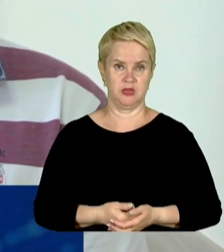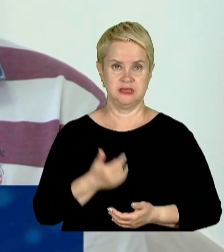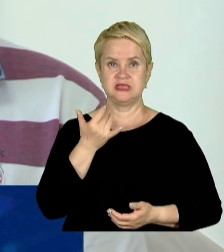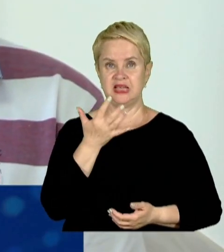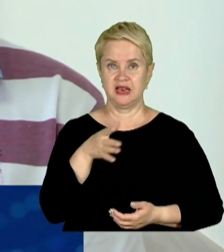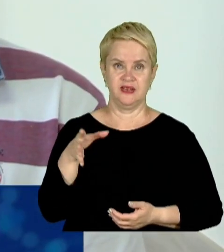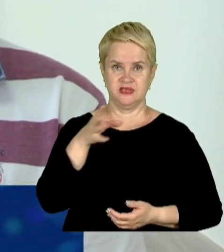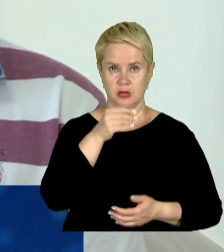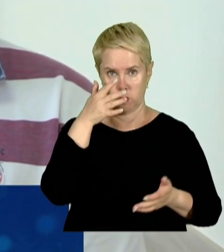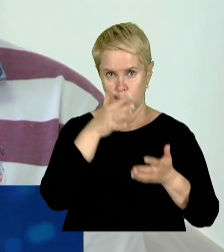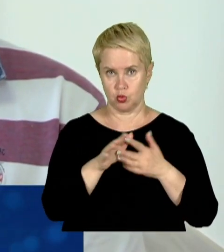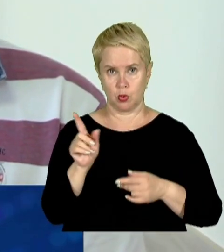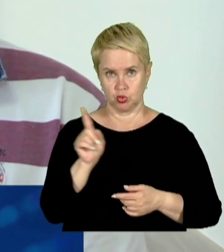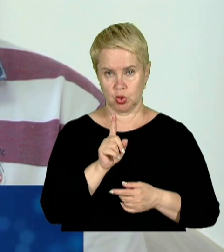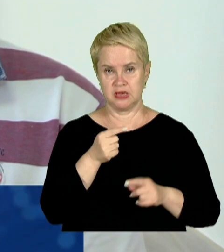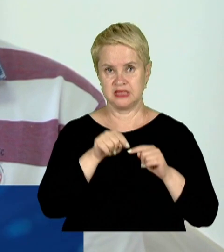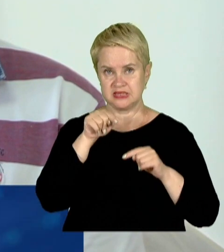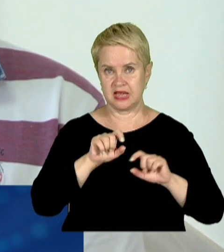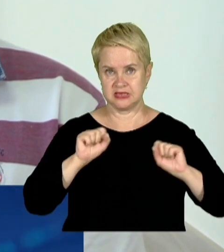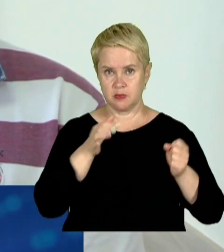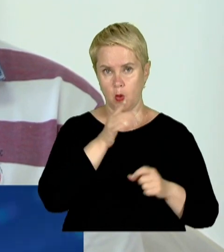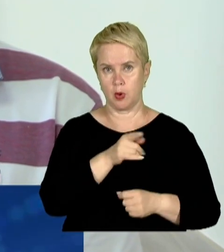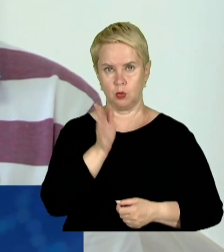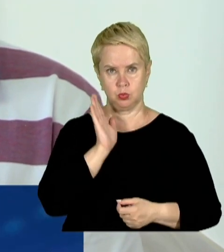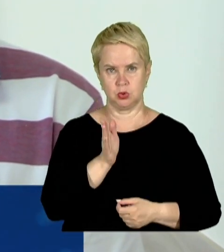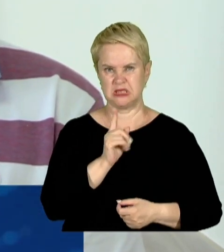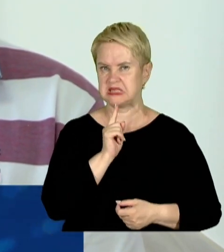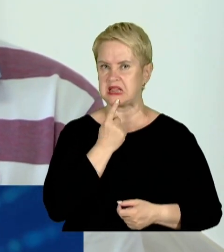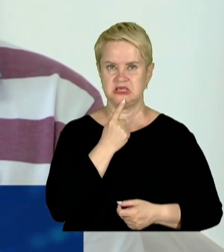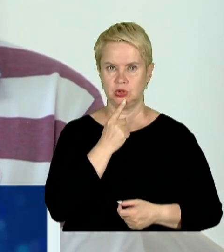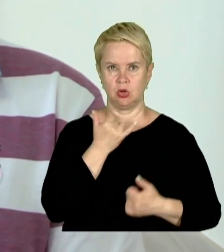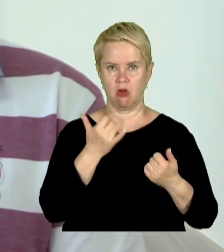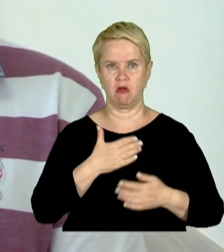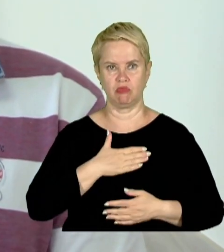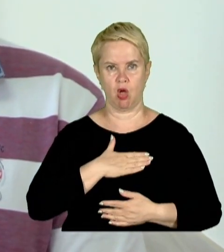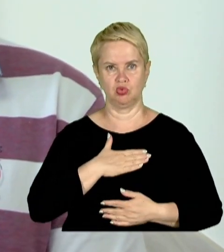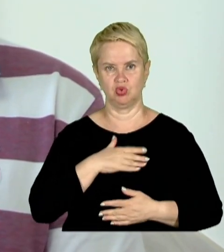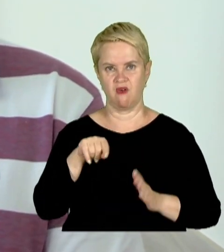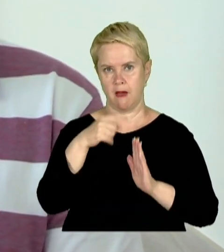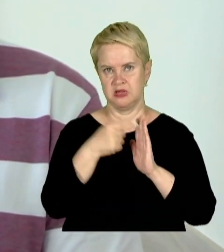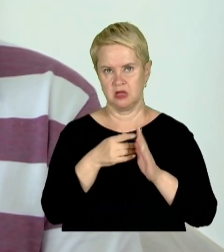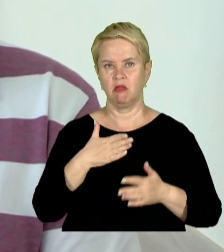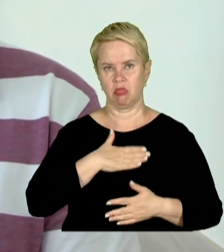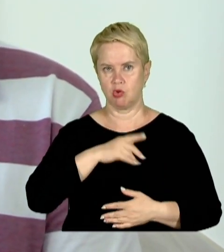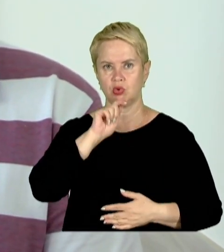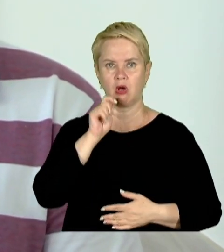всі розуміють, що цей зимовий період буде найскладніший для нашого міста та й нашої країни в цілому.